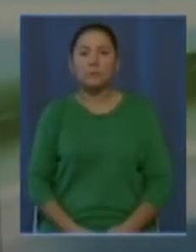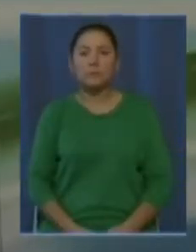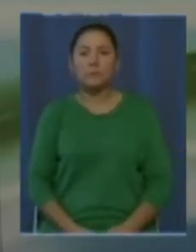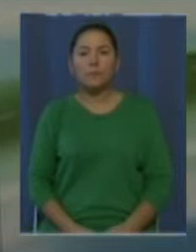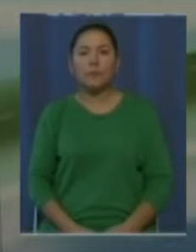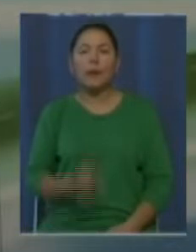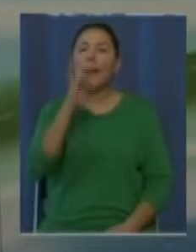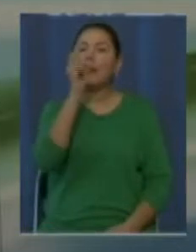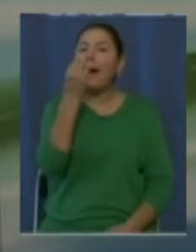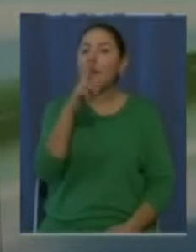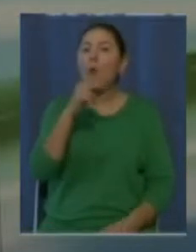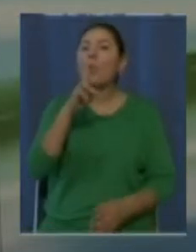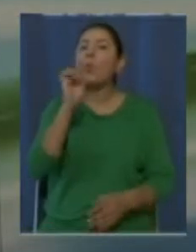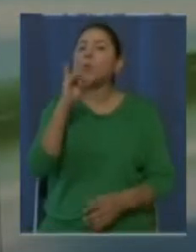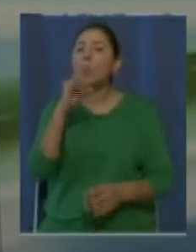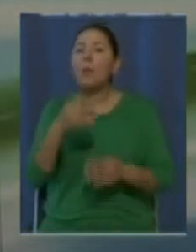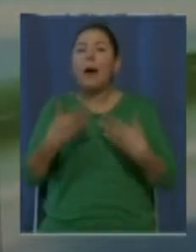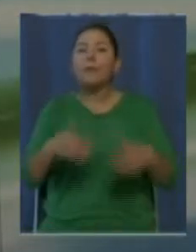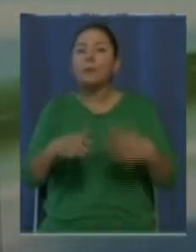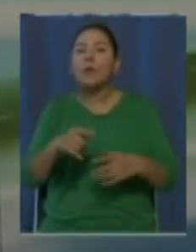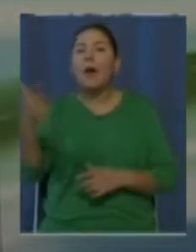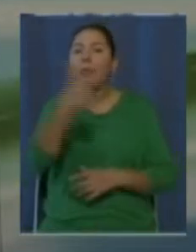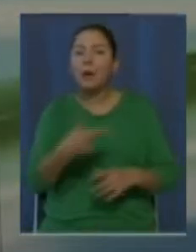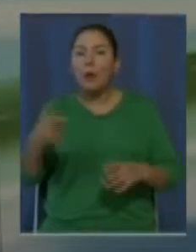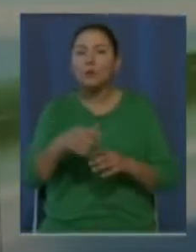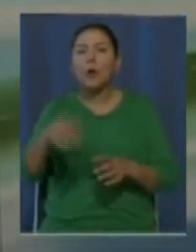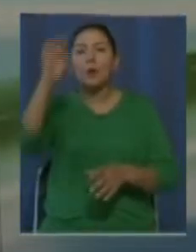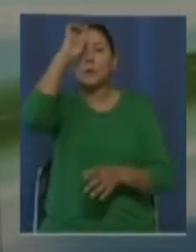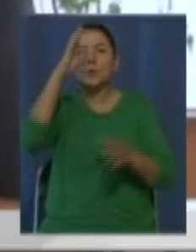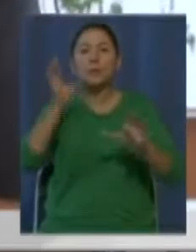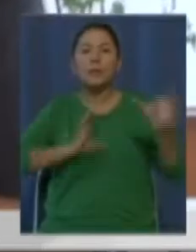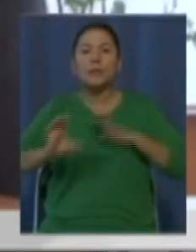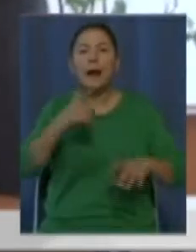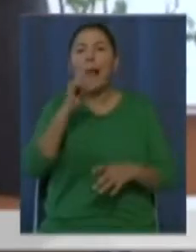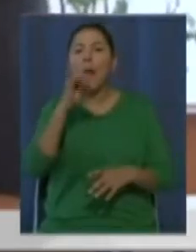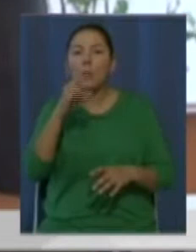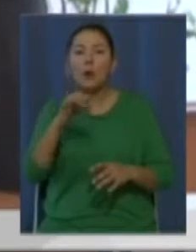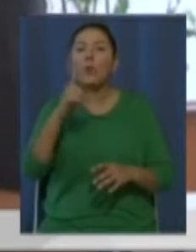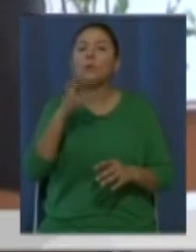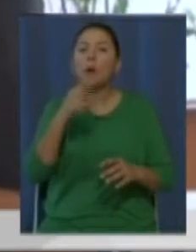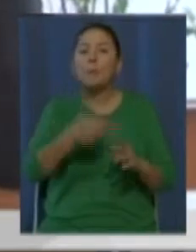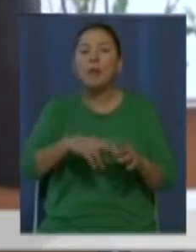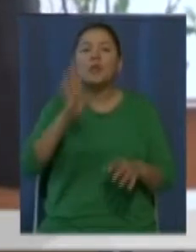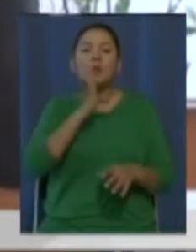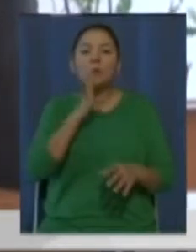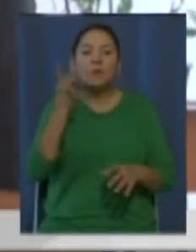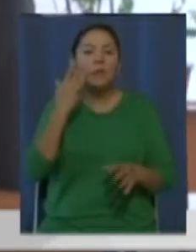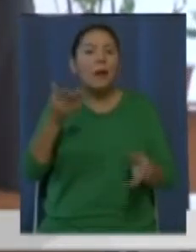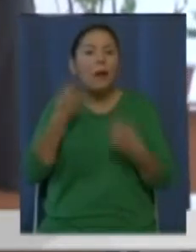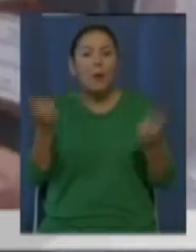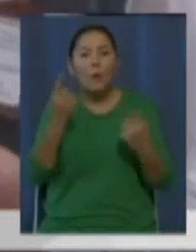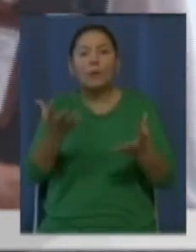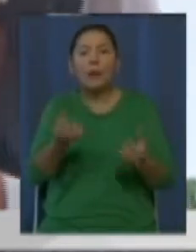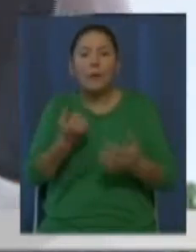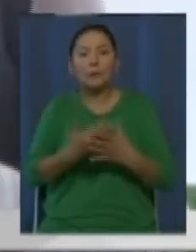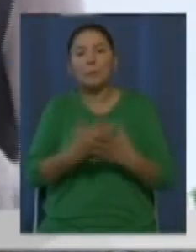Аталған бағдарлама аясында жұмысқа тұруға ниетті мамандардың қатары жыл санап көбейіп келеді. Рая Құттығылова дипломмен ауылға бағдарламасы